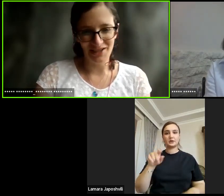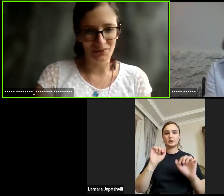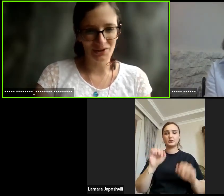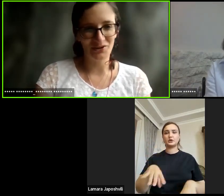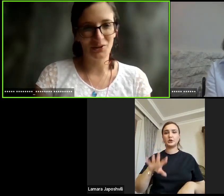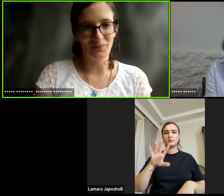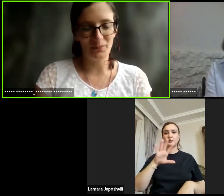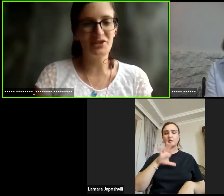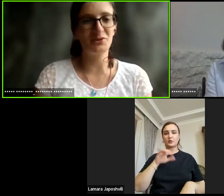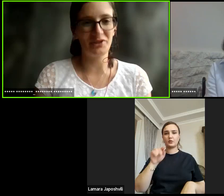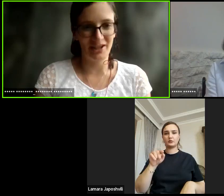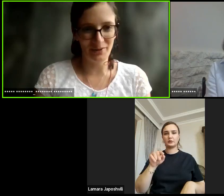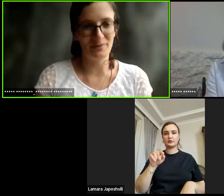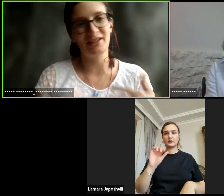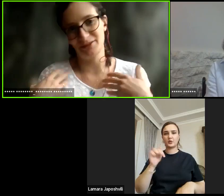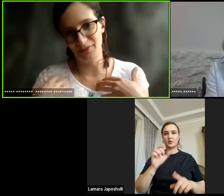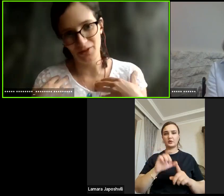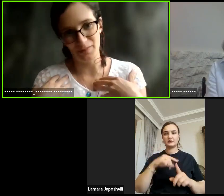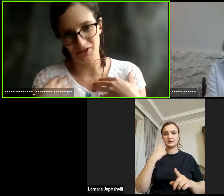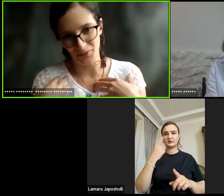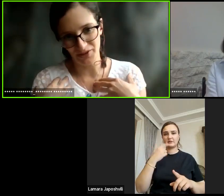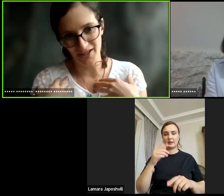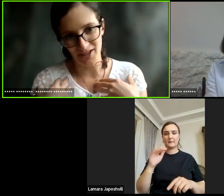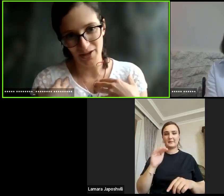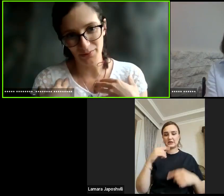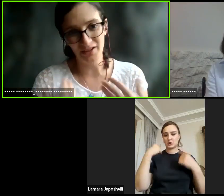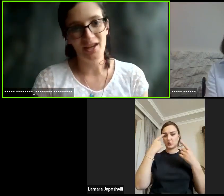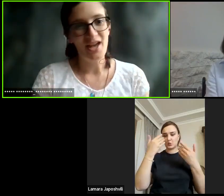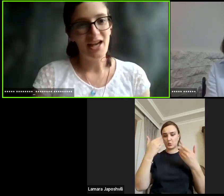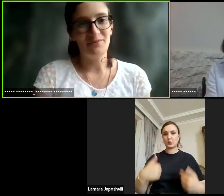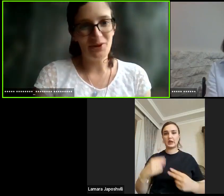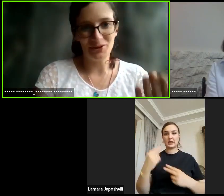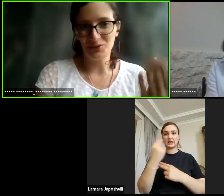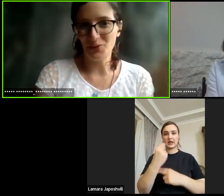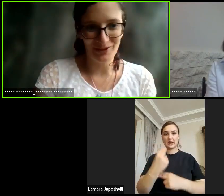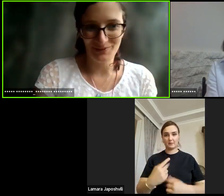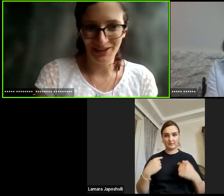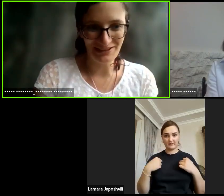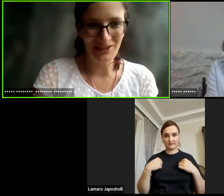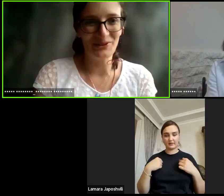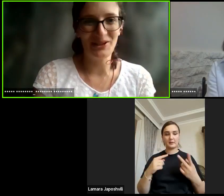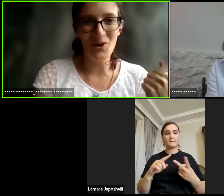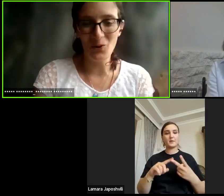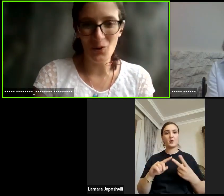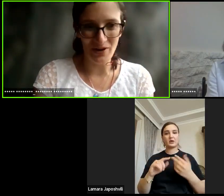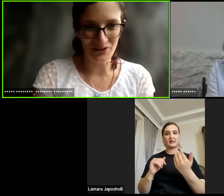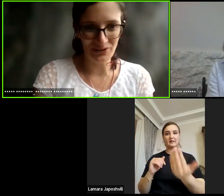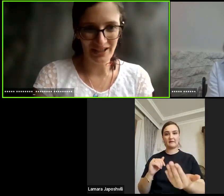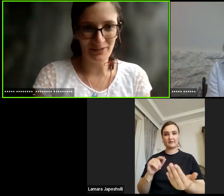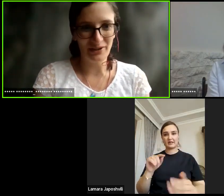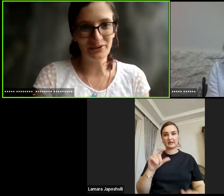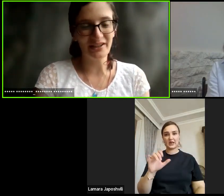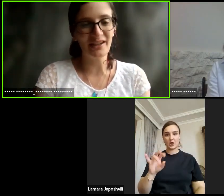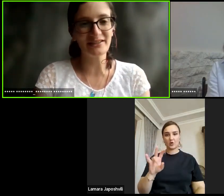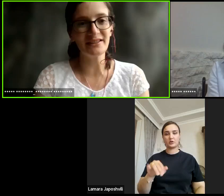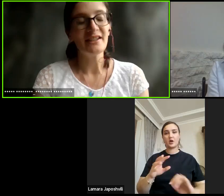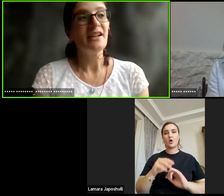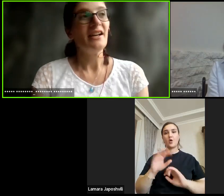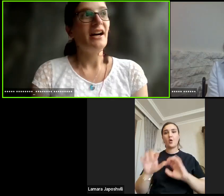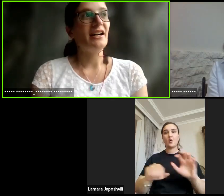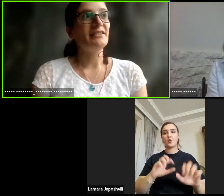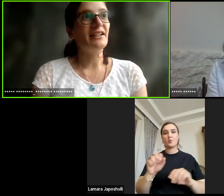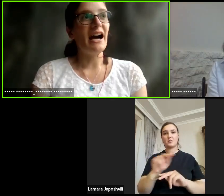და საღვნიშნეთ რომ ფიზიკურ თერაპევტ, მაგალითად მე ვარ ფიზიკური თერაპევტი, მეორე თქვენ მაგალითად თეონა ოკუპაციური თერაპევტი